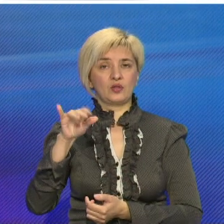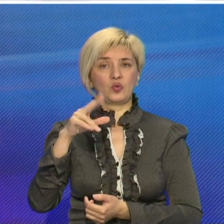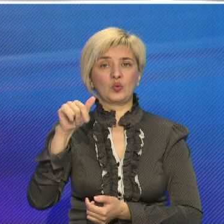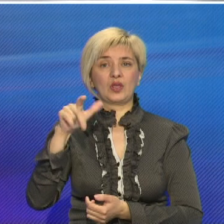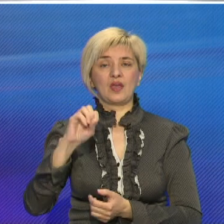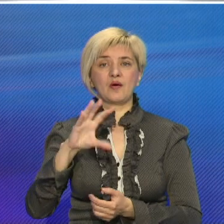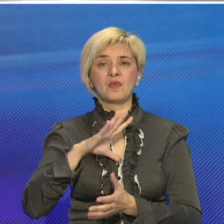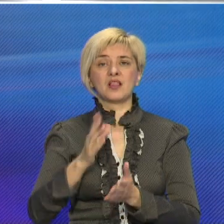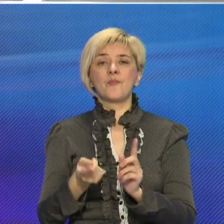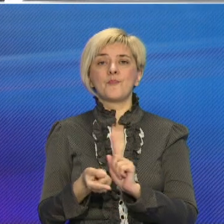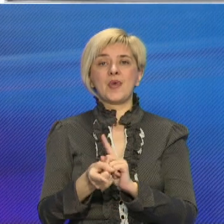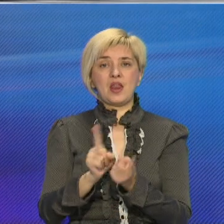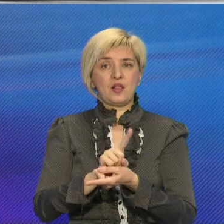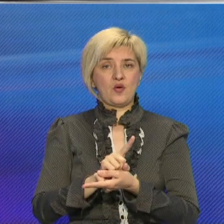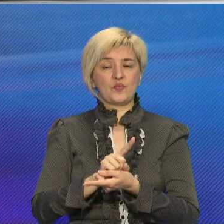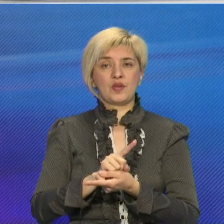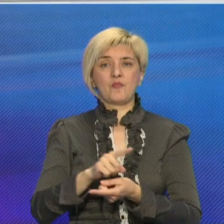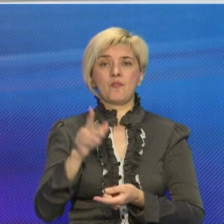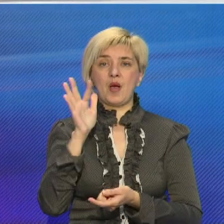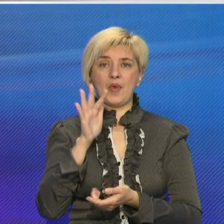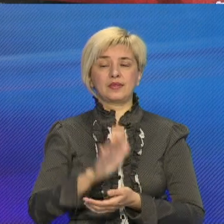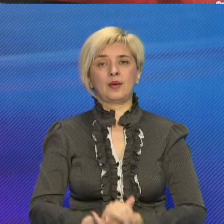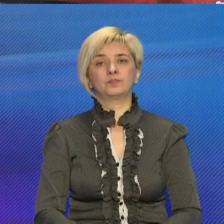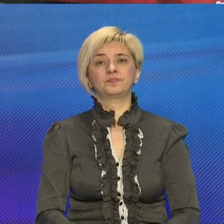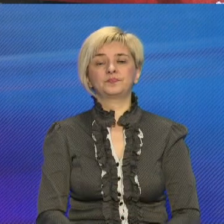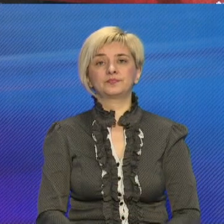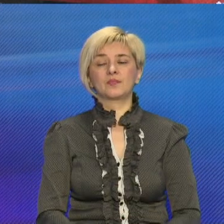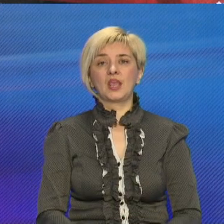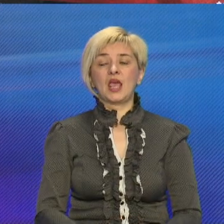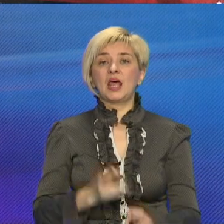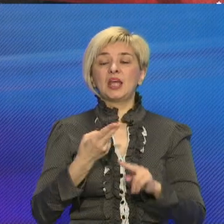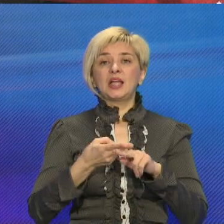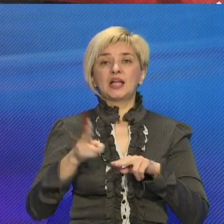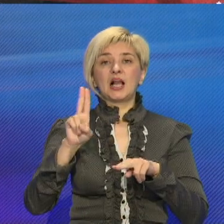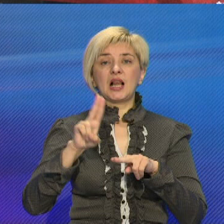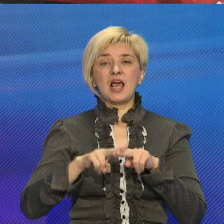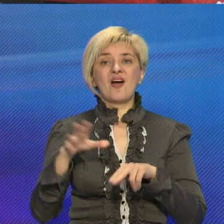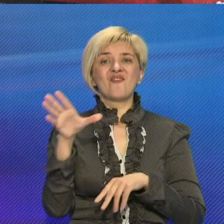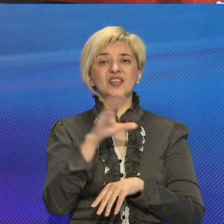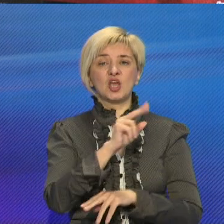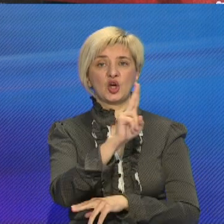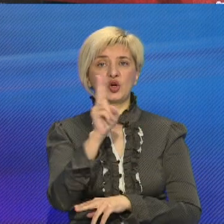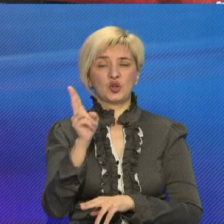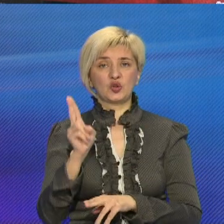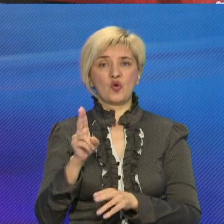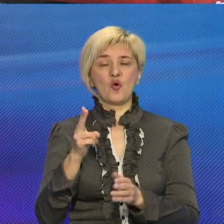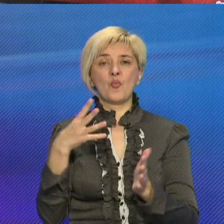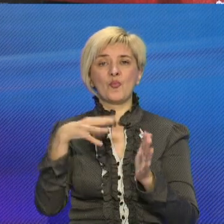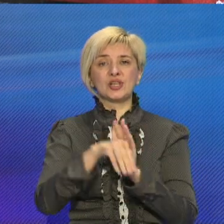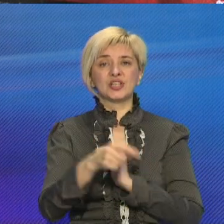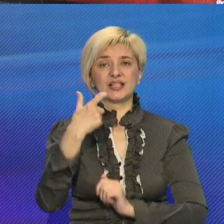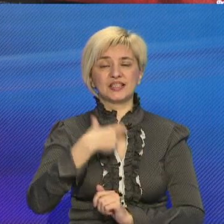немецкие войски стратили стратегичную инициативу. Для всех, кто причисляет себя к